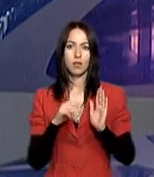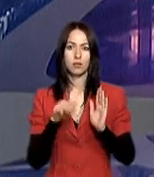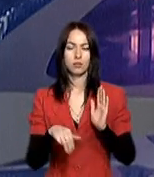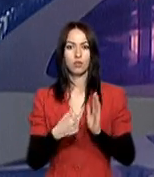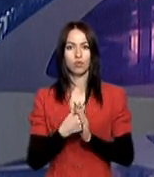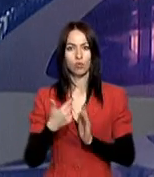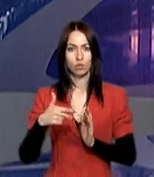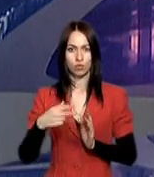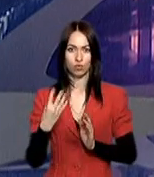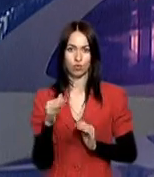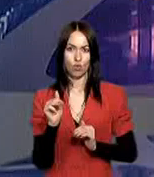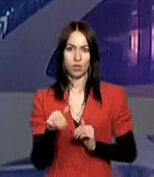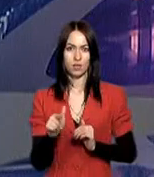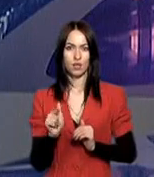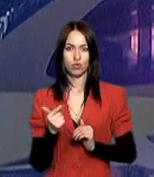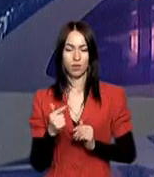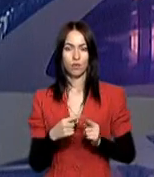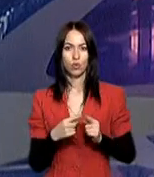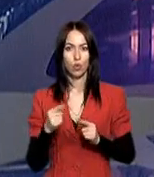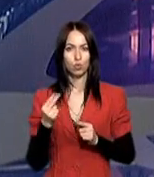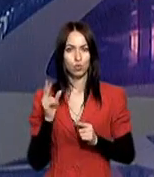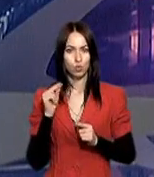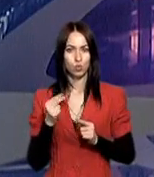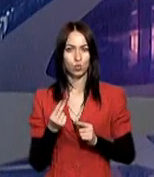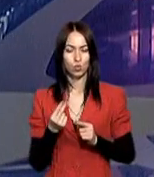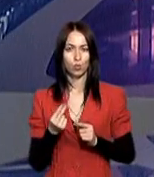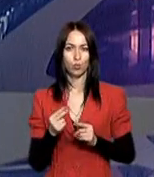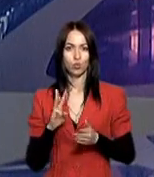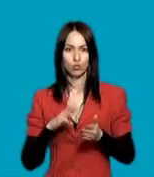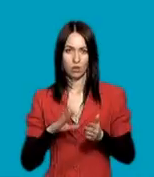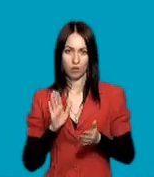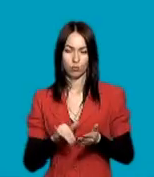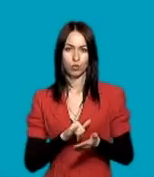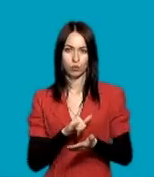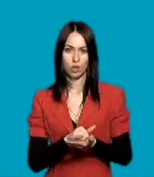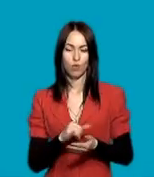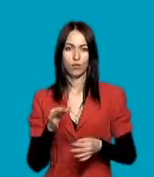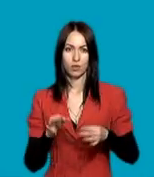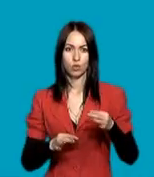до 34 тисяч гривень. Точну суму штрафу встановлюватиме суд.